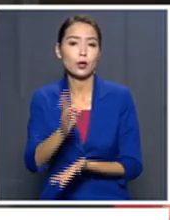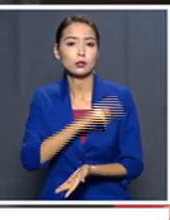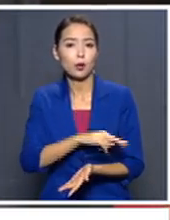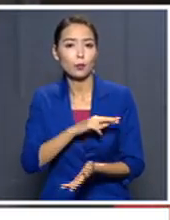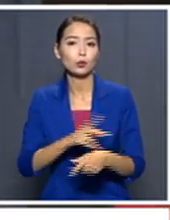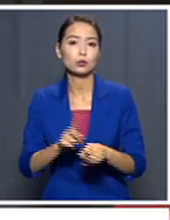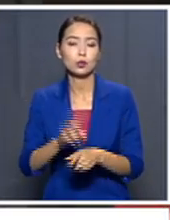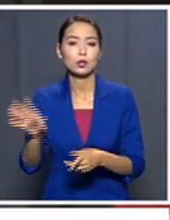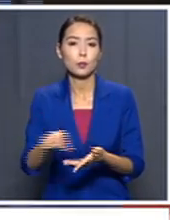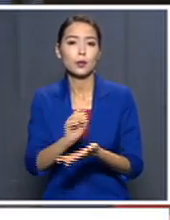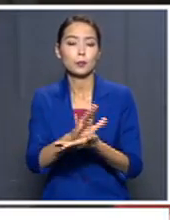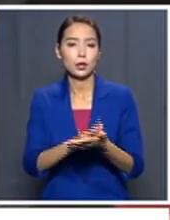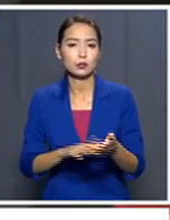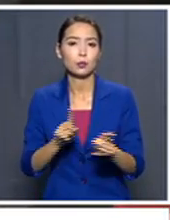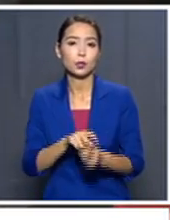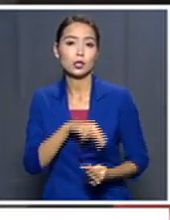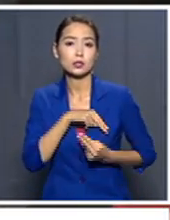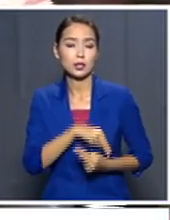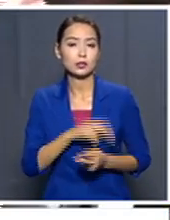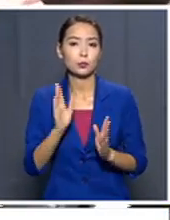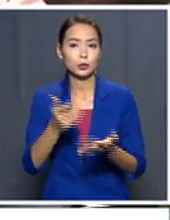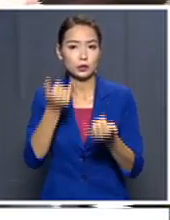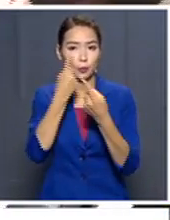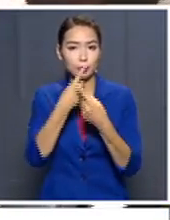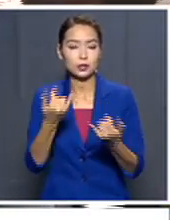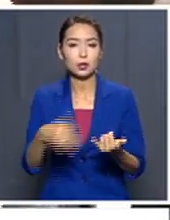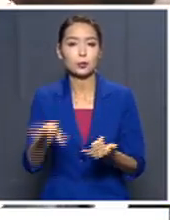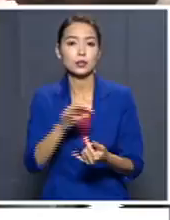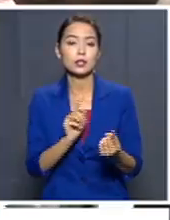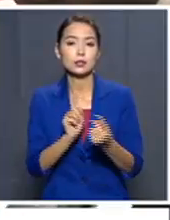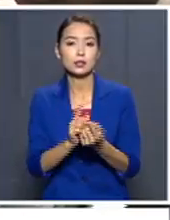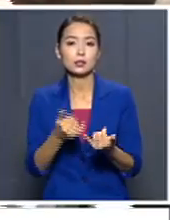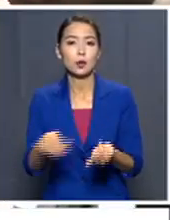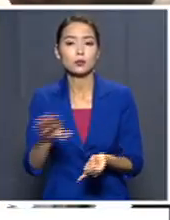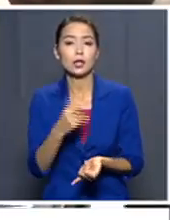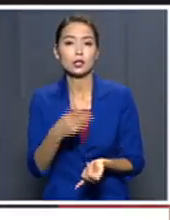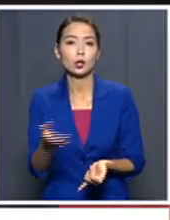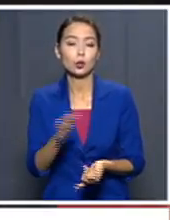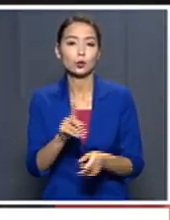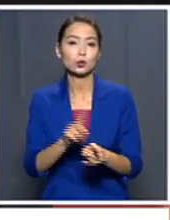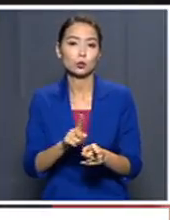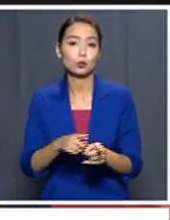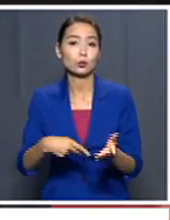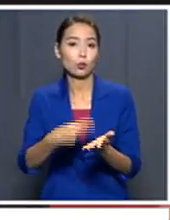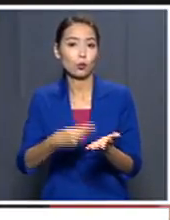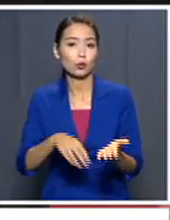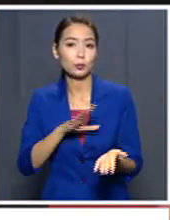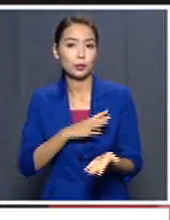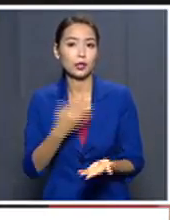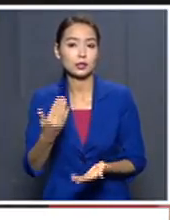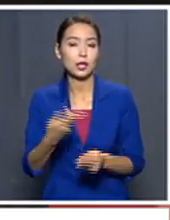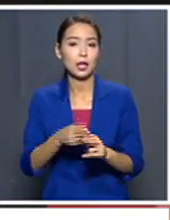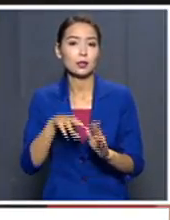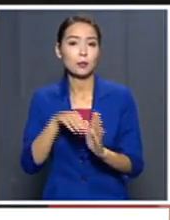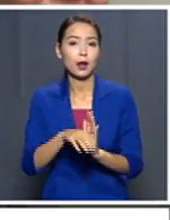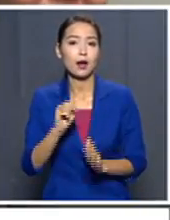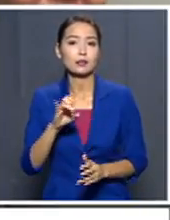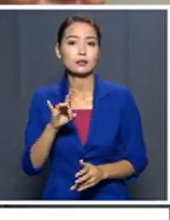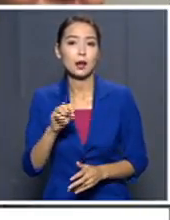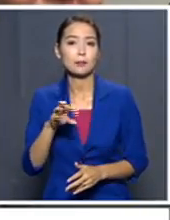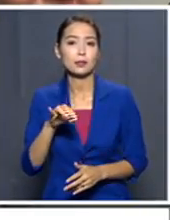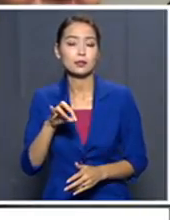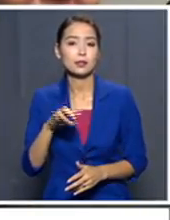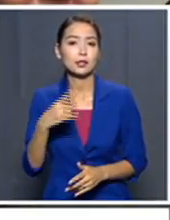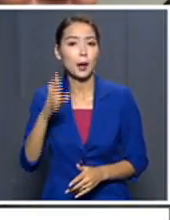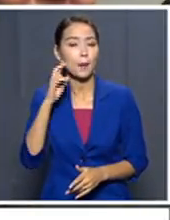серіктестікті жалғастыратындарын мәлімдеді. Сондай-ақ кездесу барысында бірқатар екі жақты құжаттарға қол қойылды. Соның бірі Astra Mining